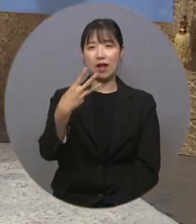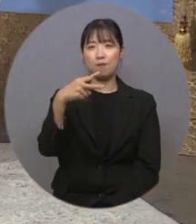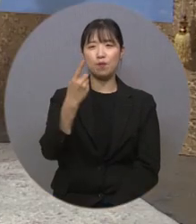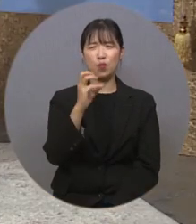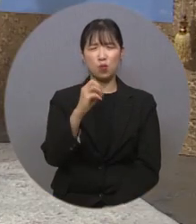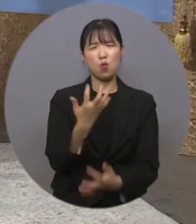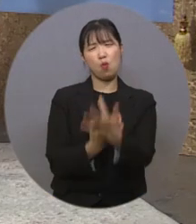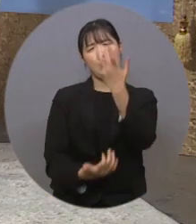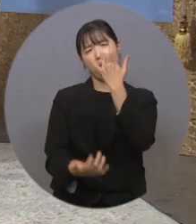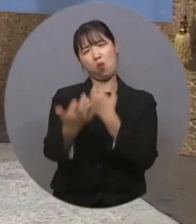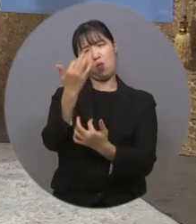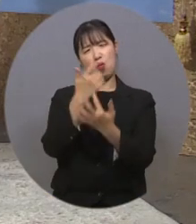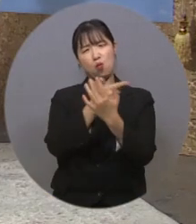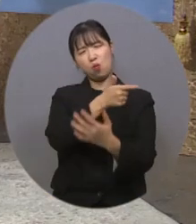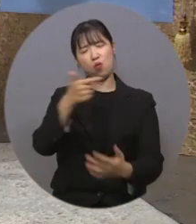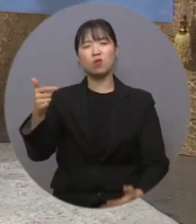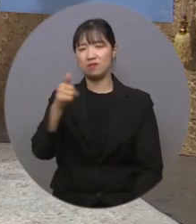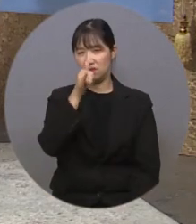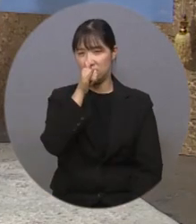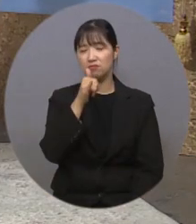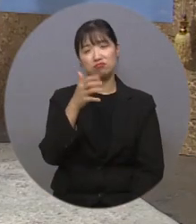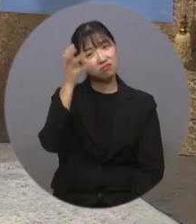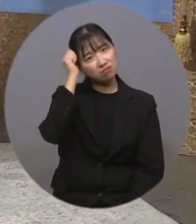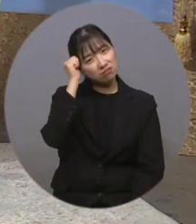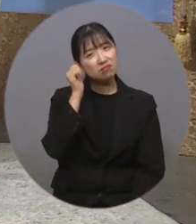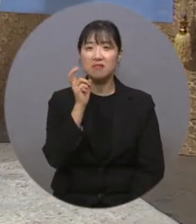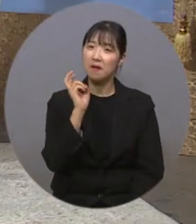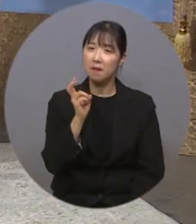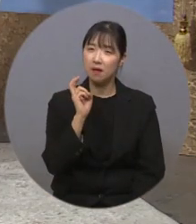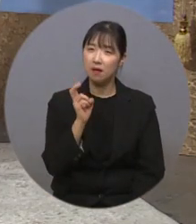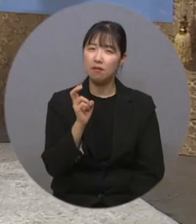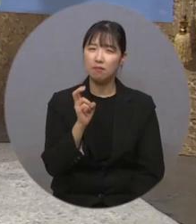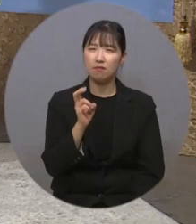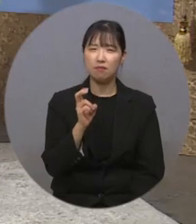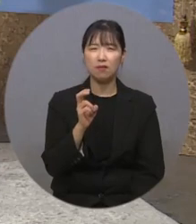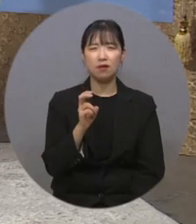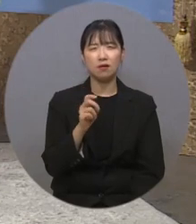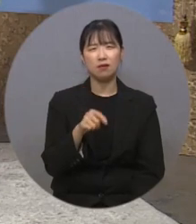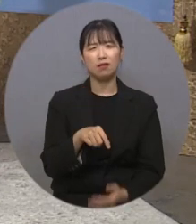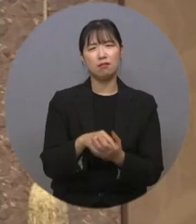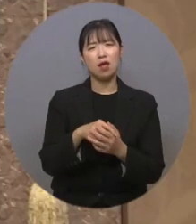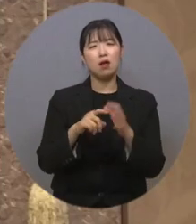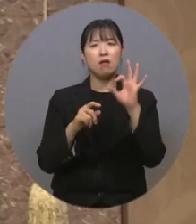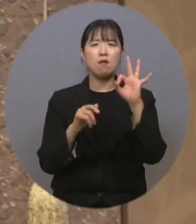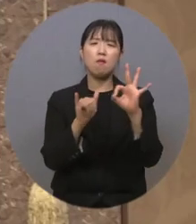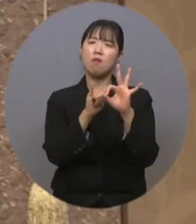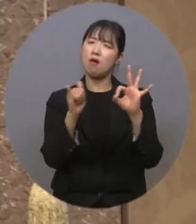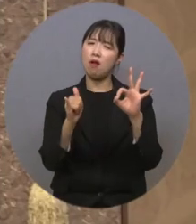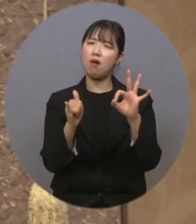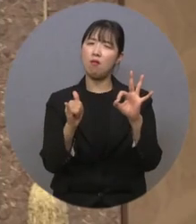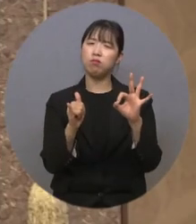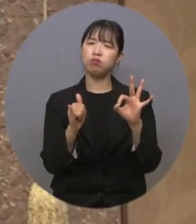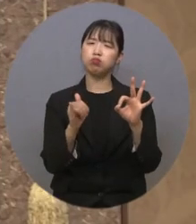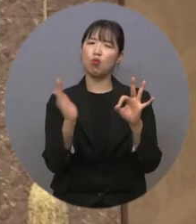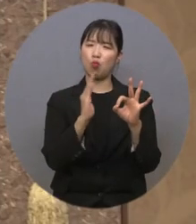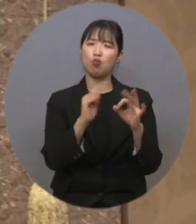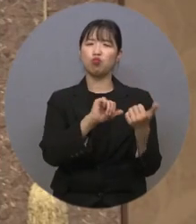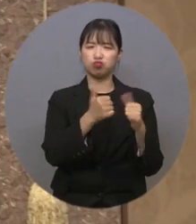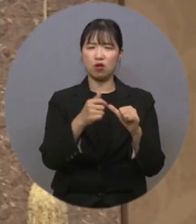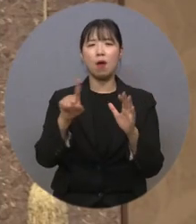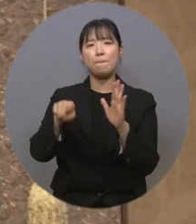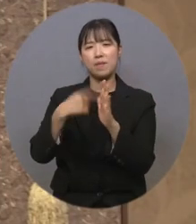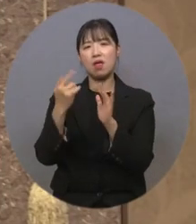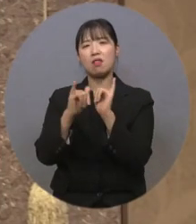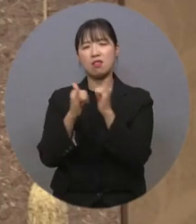대형 화재 사고가 난 적이 있었어요. 네. 아마 기억이 나실까, 아마 10여 명에 가까운 사망자와, 네. 100명이